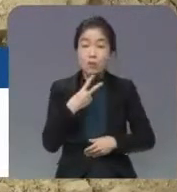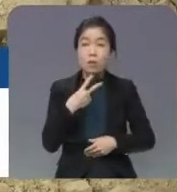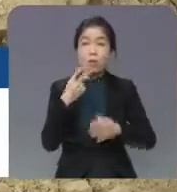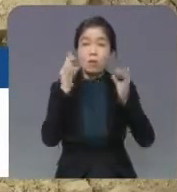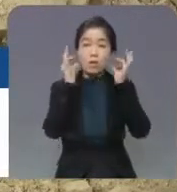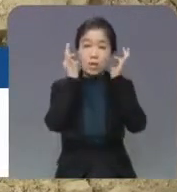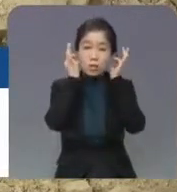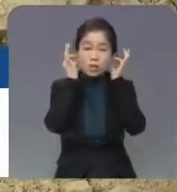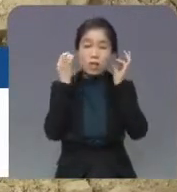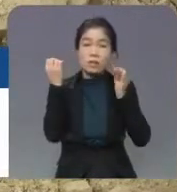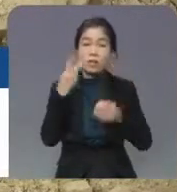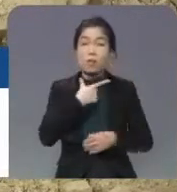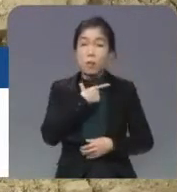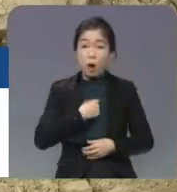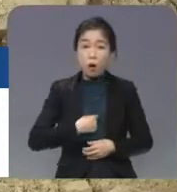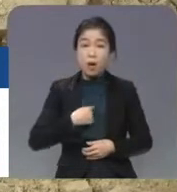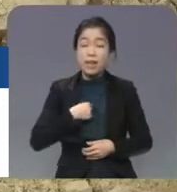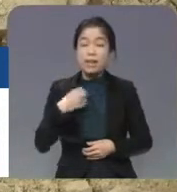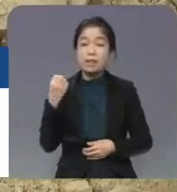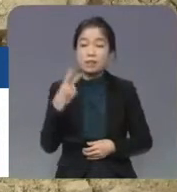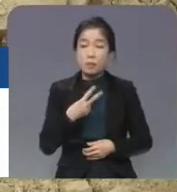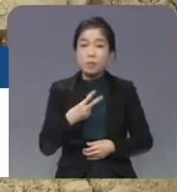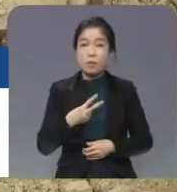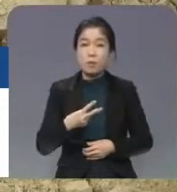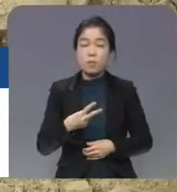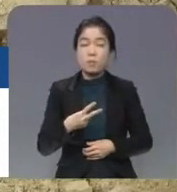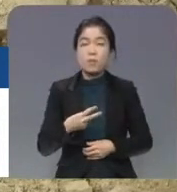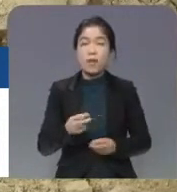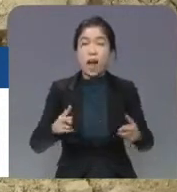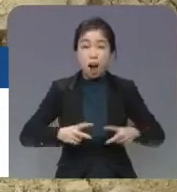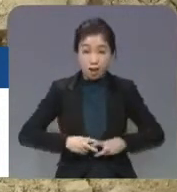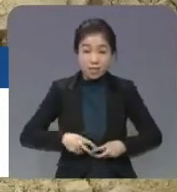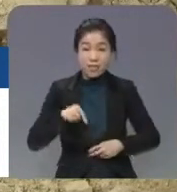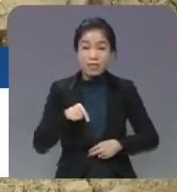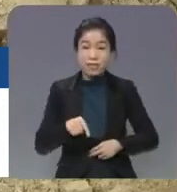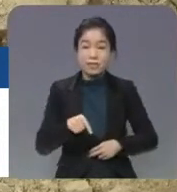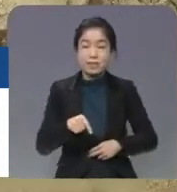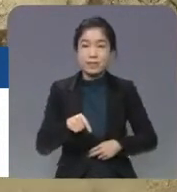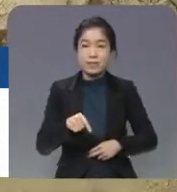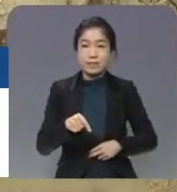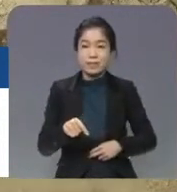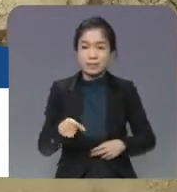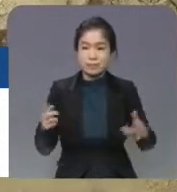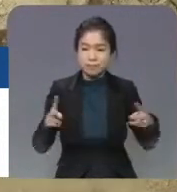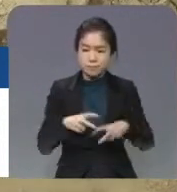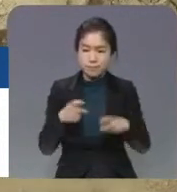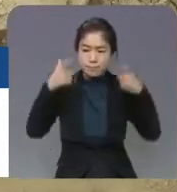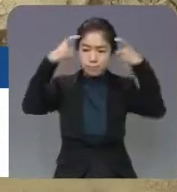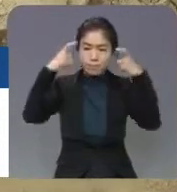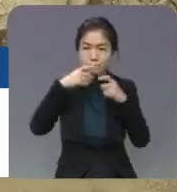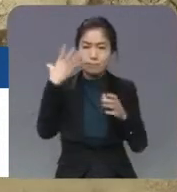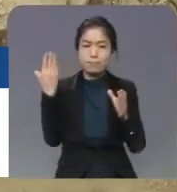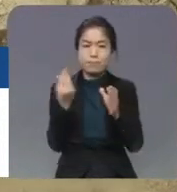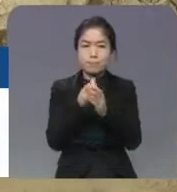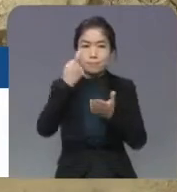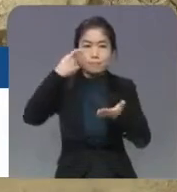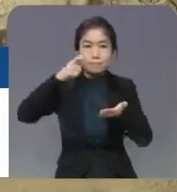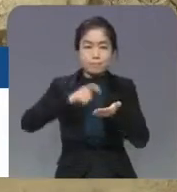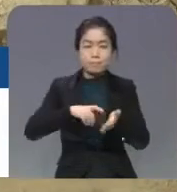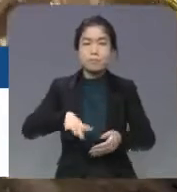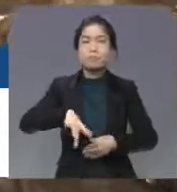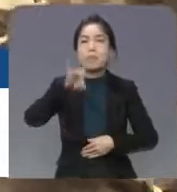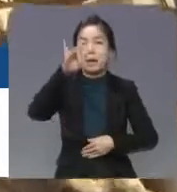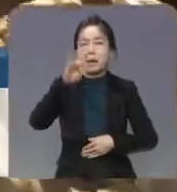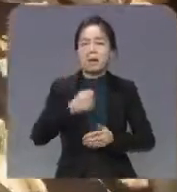금귀걸이 그리고 목걸이 그리고 함께 허리띠를 착장해서 이렇게 온전히 출토된